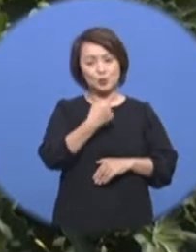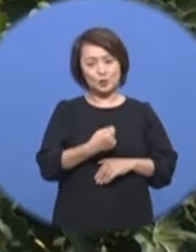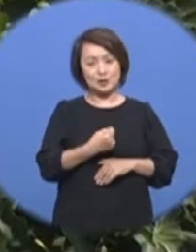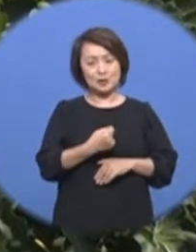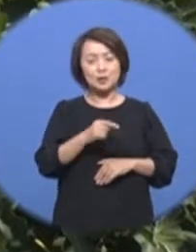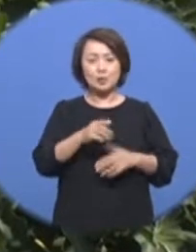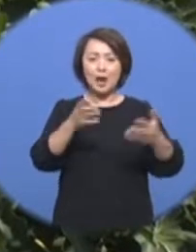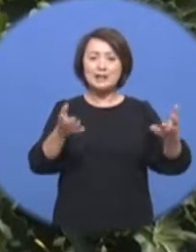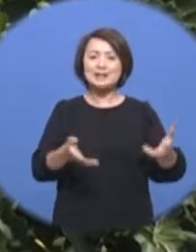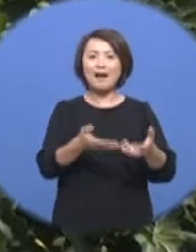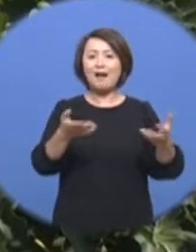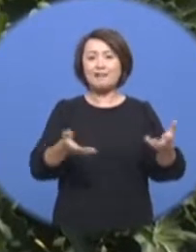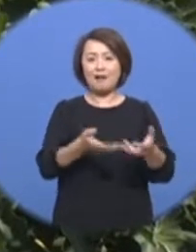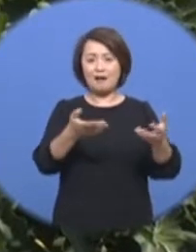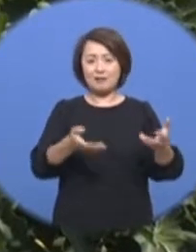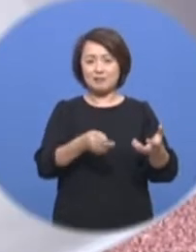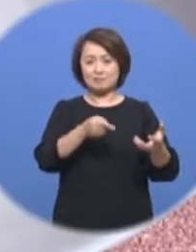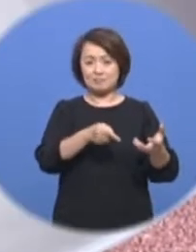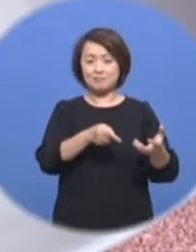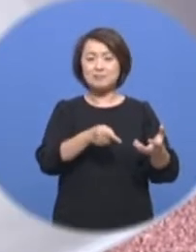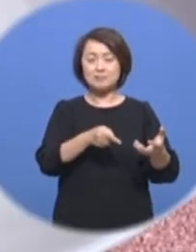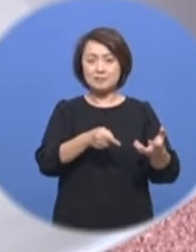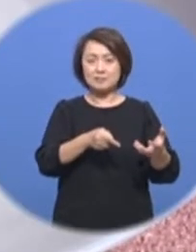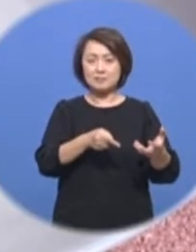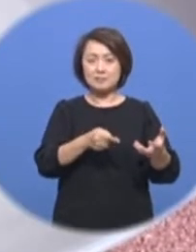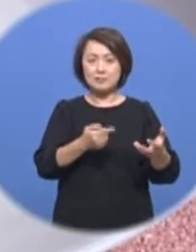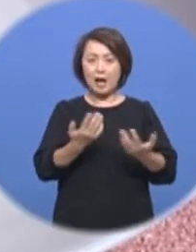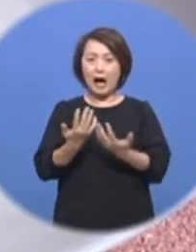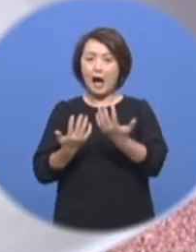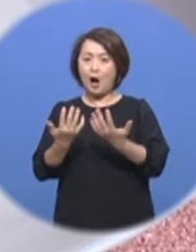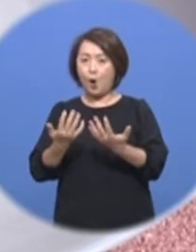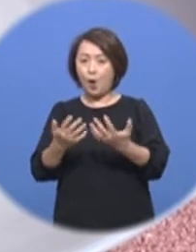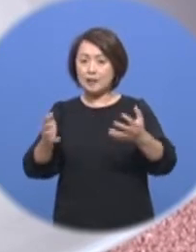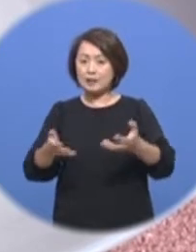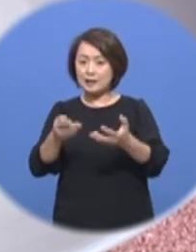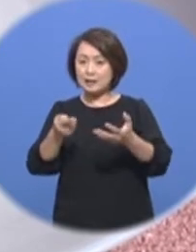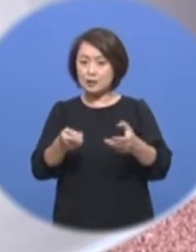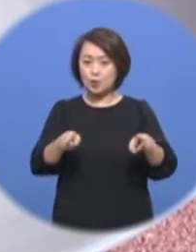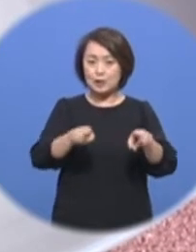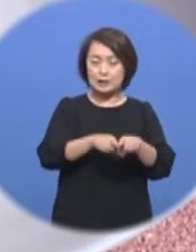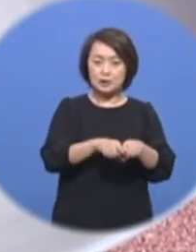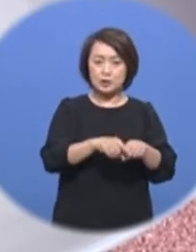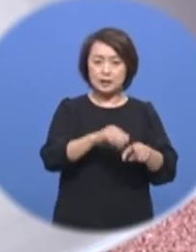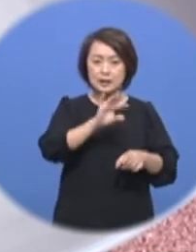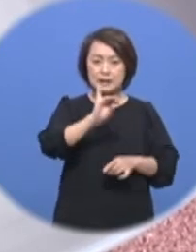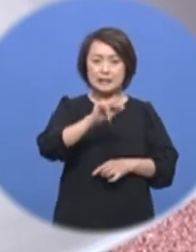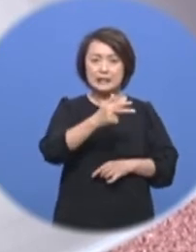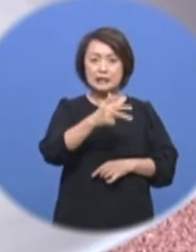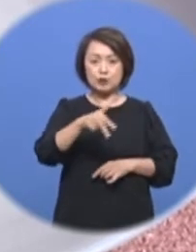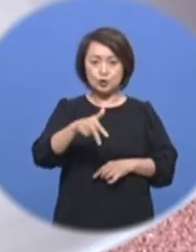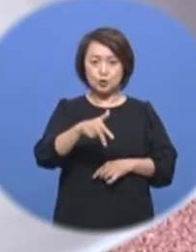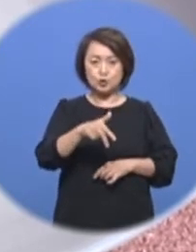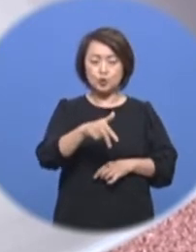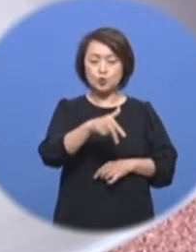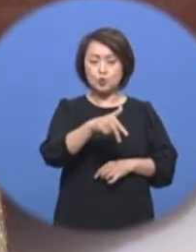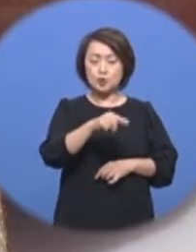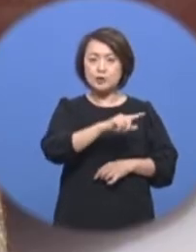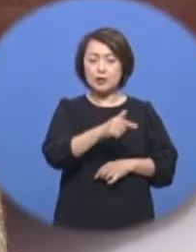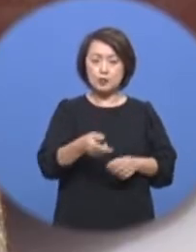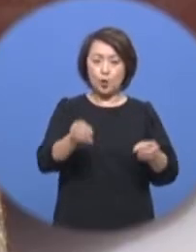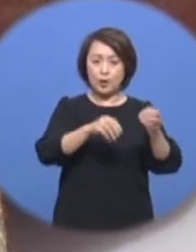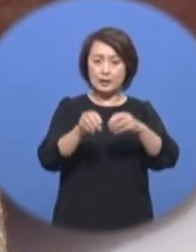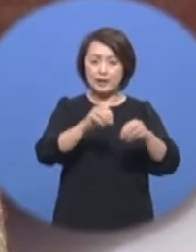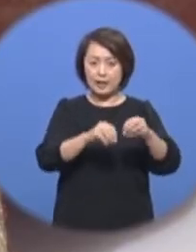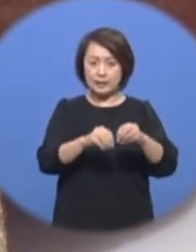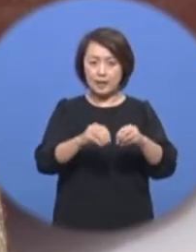サラダ、イチジクのサラダです。グリーン野菜と一緒にクリームチーズとかカッテージチーズを入れて、でそこ